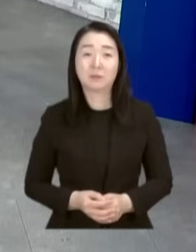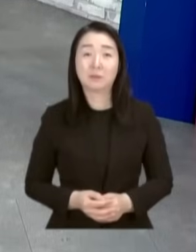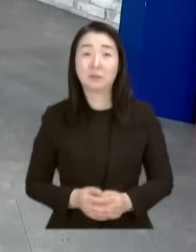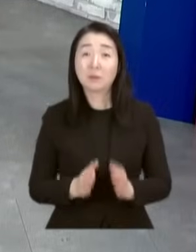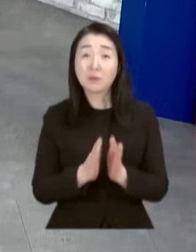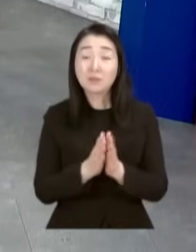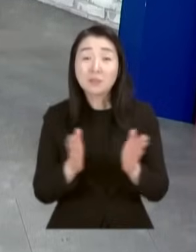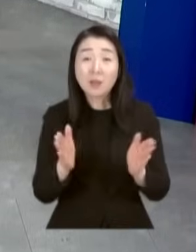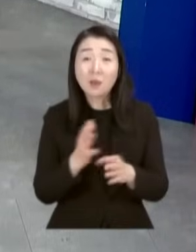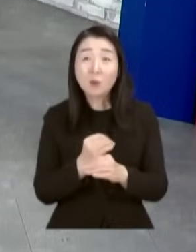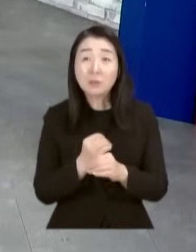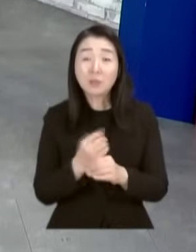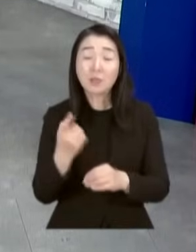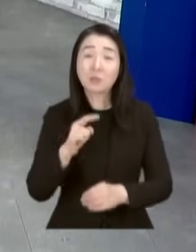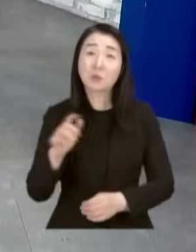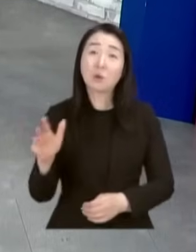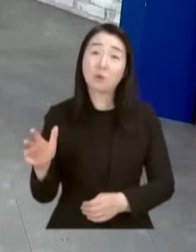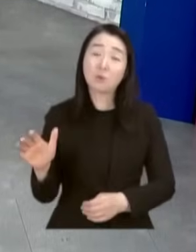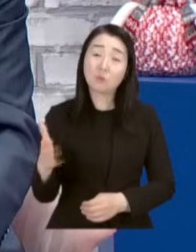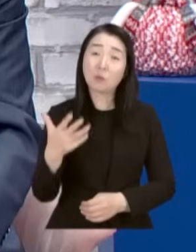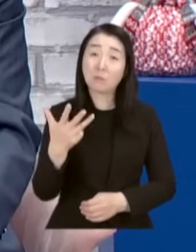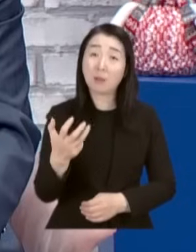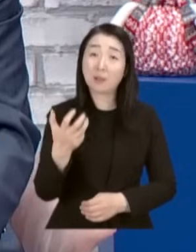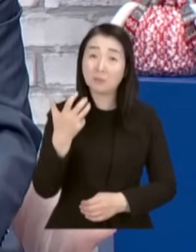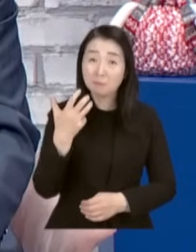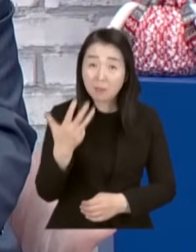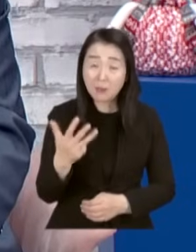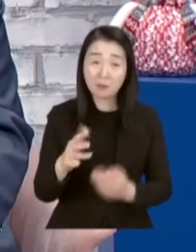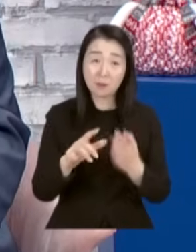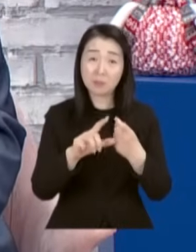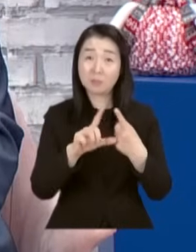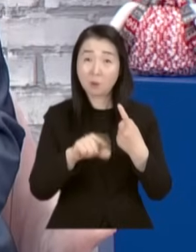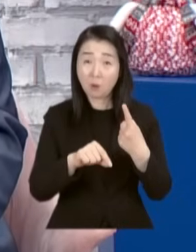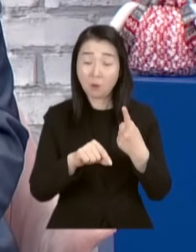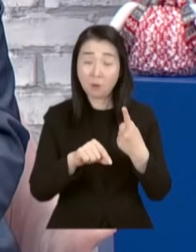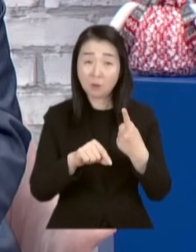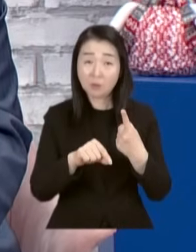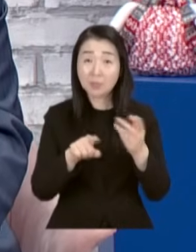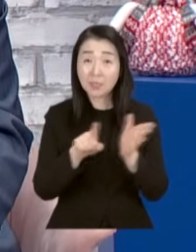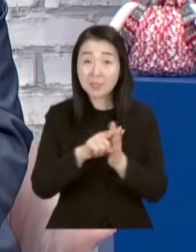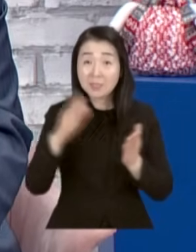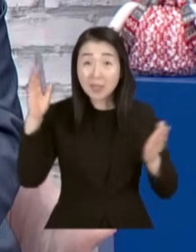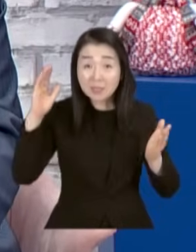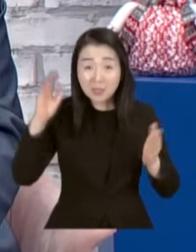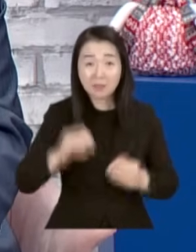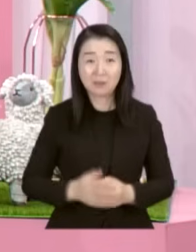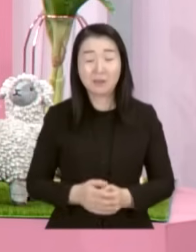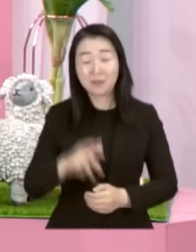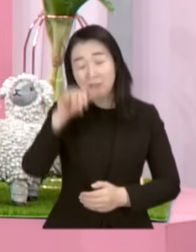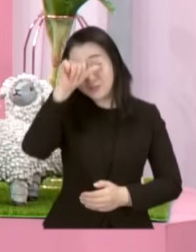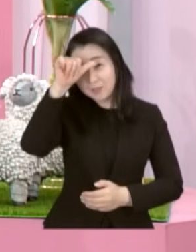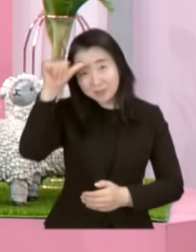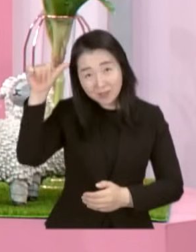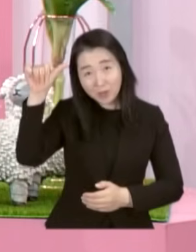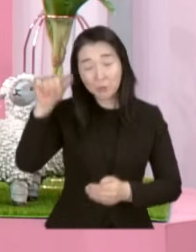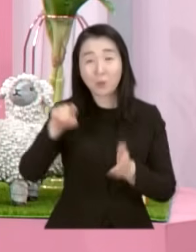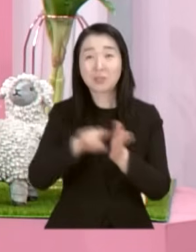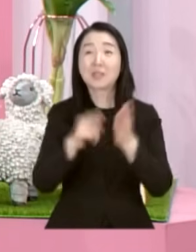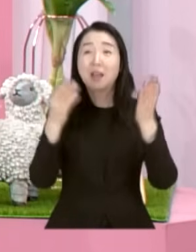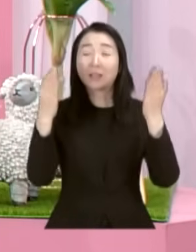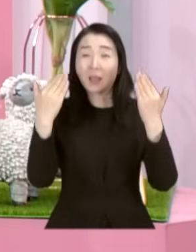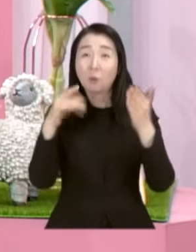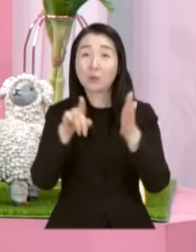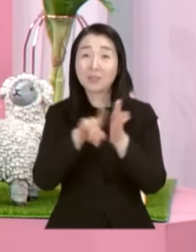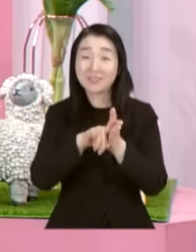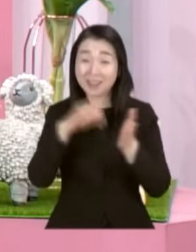이거 시작을 언제 1988년 11월이면은 그때 신학생이었다고요? 저 장롬의 신학대학교 네. 신대원 졸업반